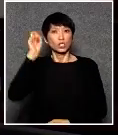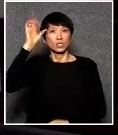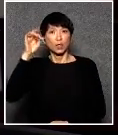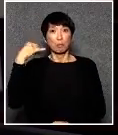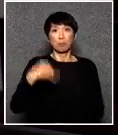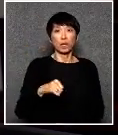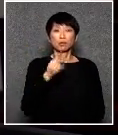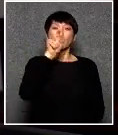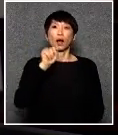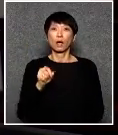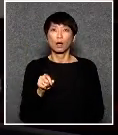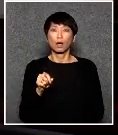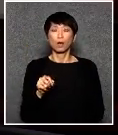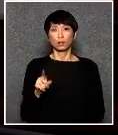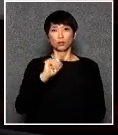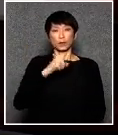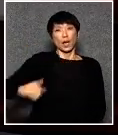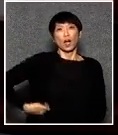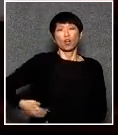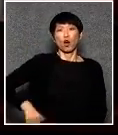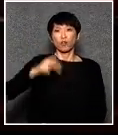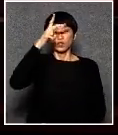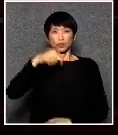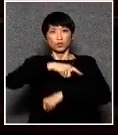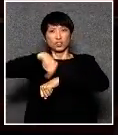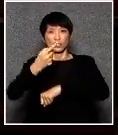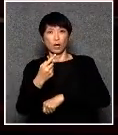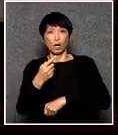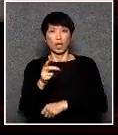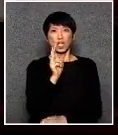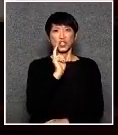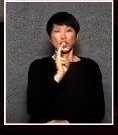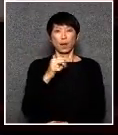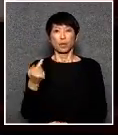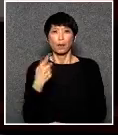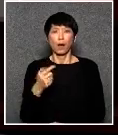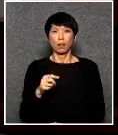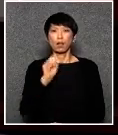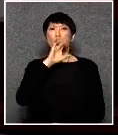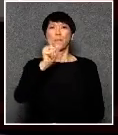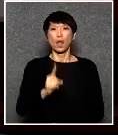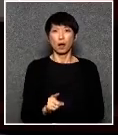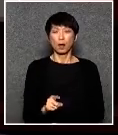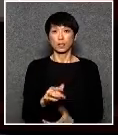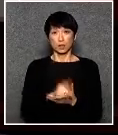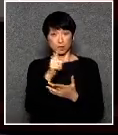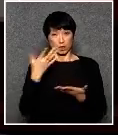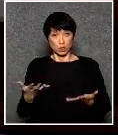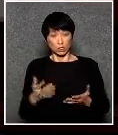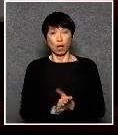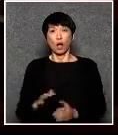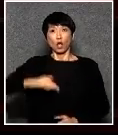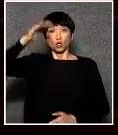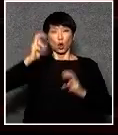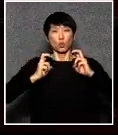啊？點樣浪費公帑幾多個鐘頭啊？200幾萬啊？咩概念啊？你唔好話而家高鐵延